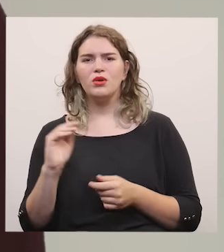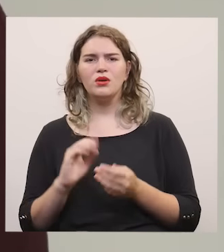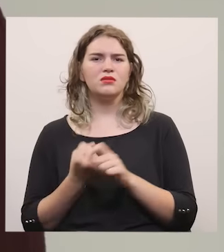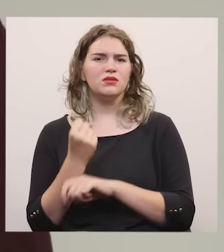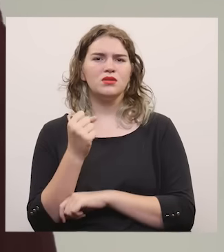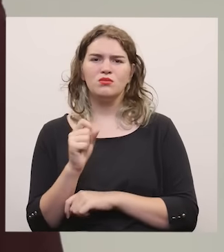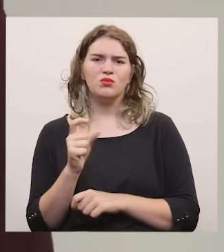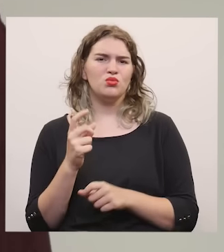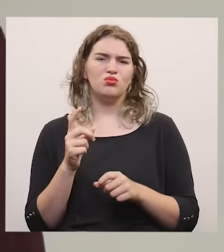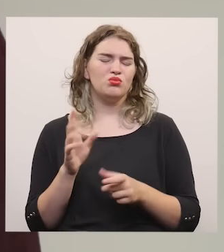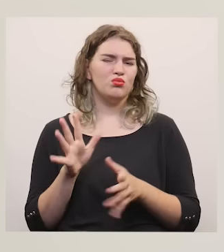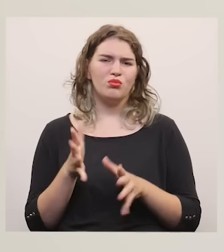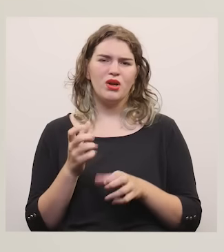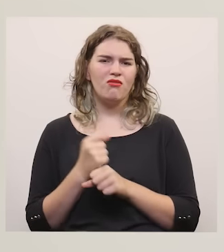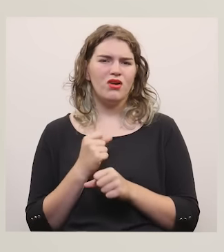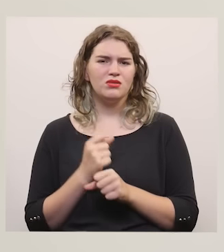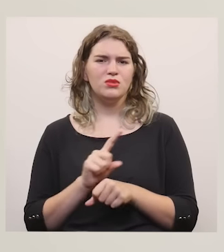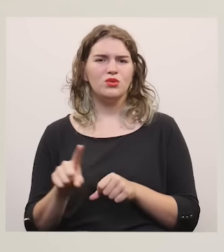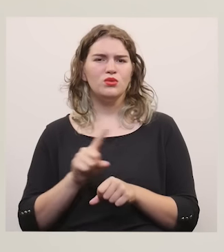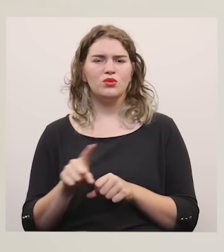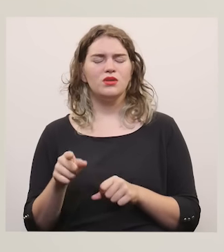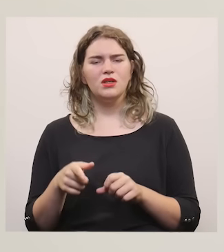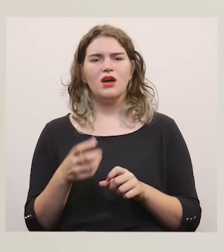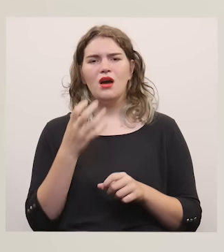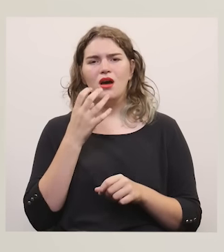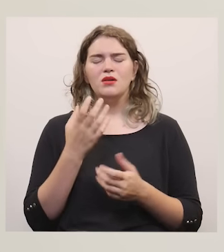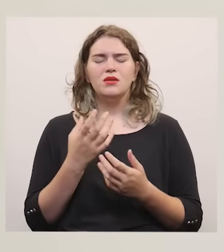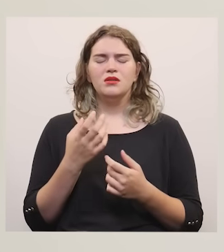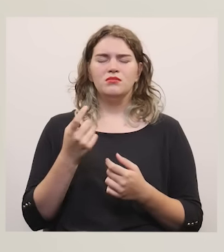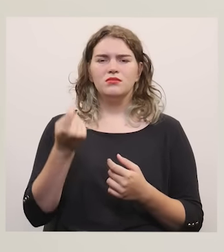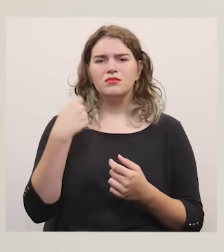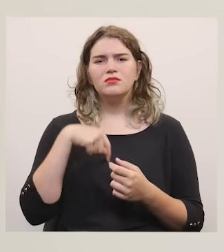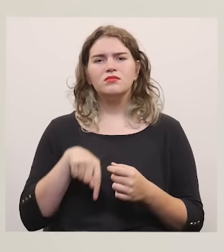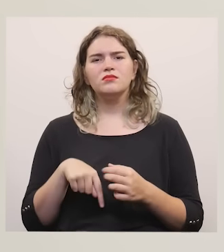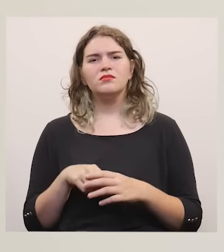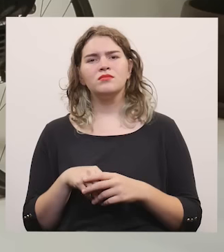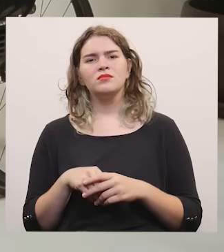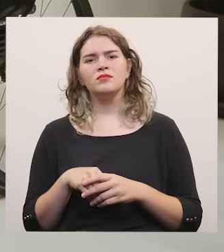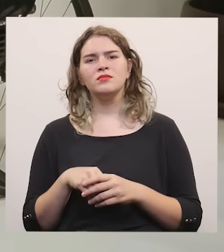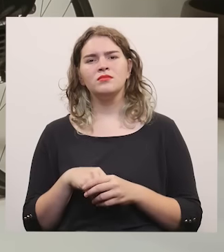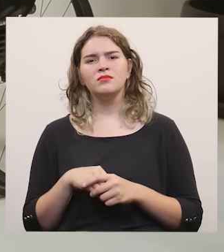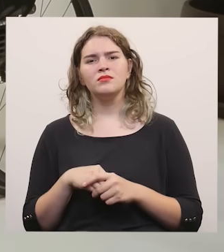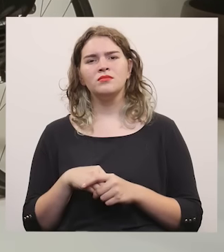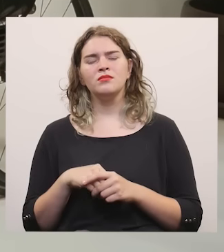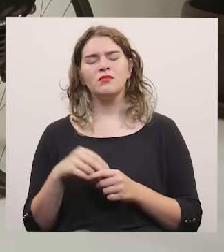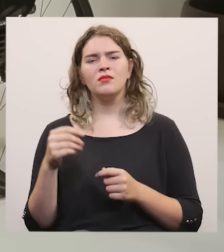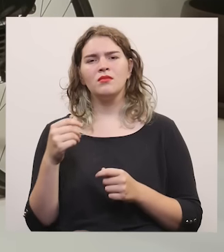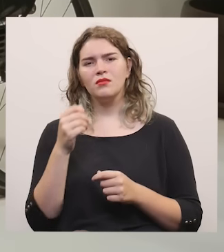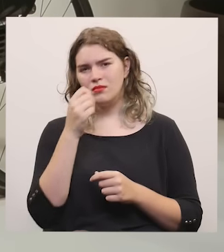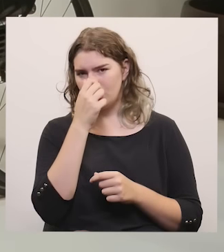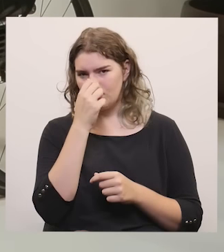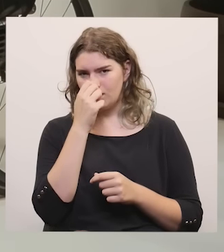cresc. Nu, nu facem chestiile astea, din păcate. Da. Și aerul pe care respir din nou,